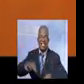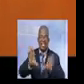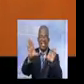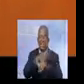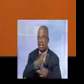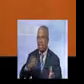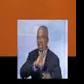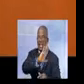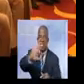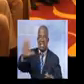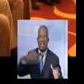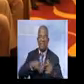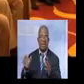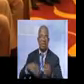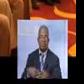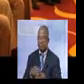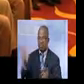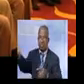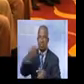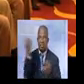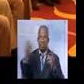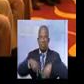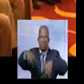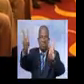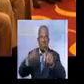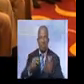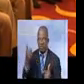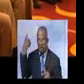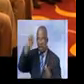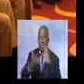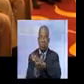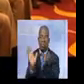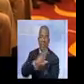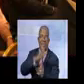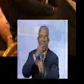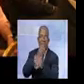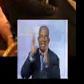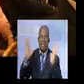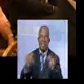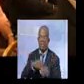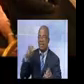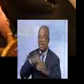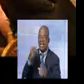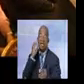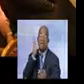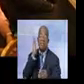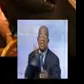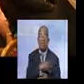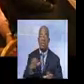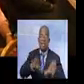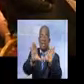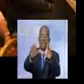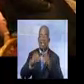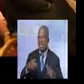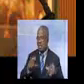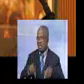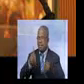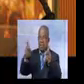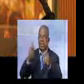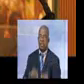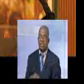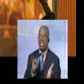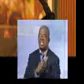des organisations du système des Nations Unies, des coopératives de producteurs et des industries du chocolat, l'atelier bilan